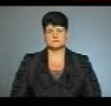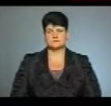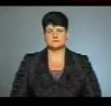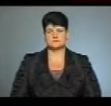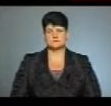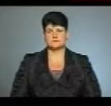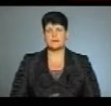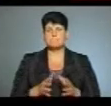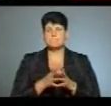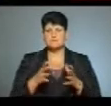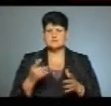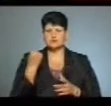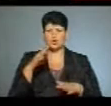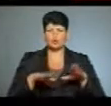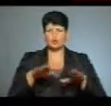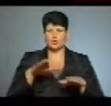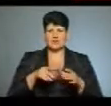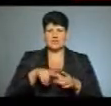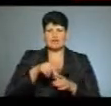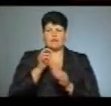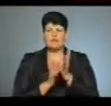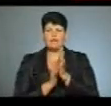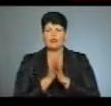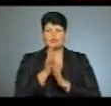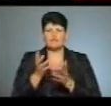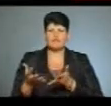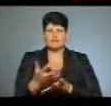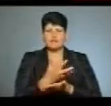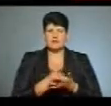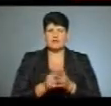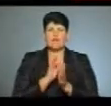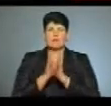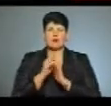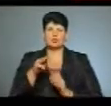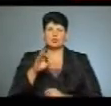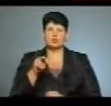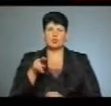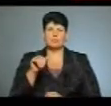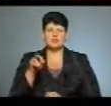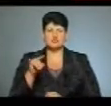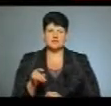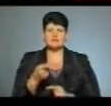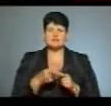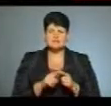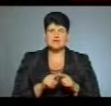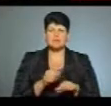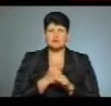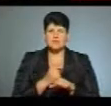Більше тонни водоростей витягнули з води у парку Топільче в Тернополі. Її очистку розпочали вперше за останні 30